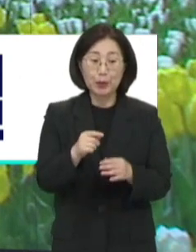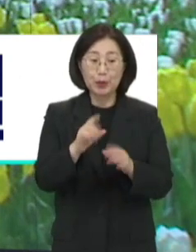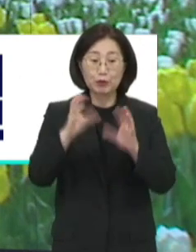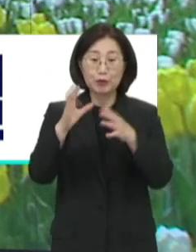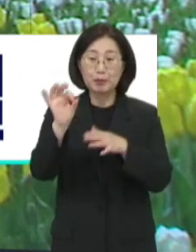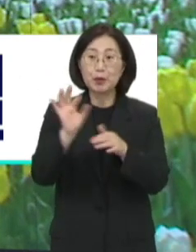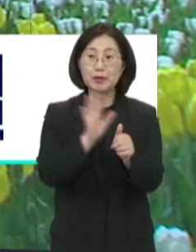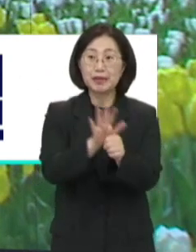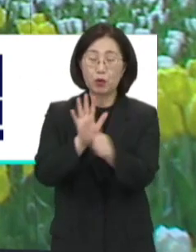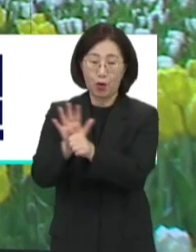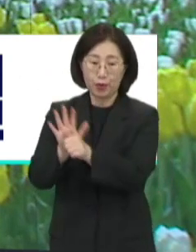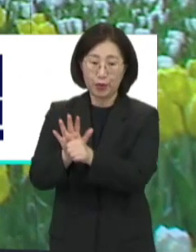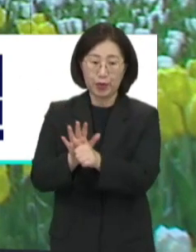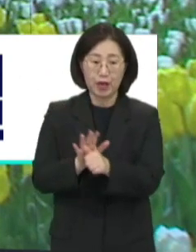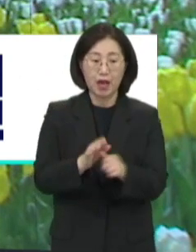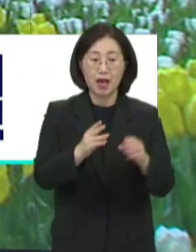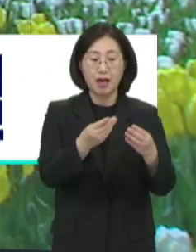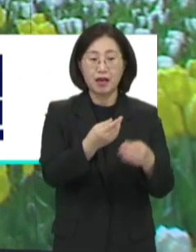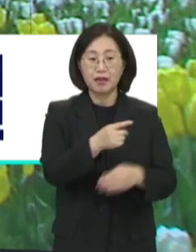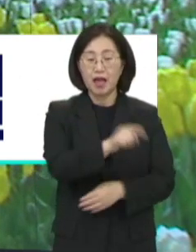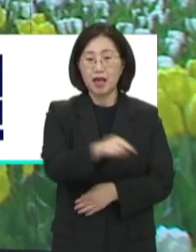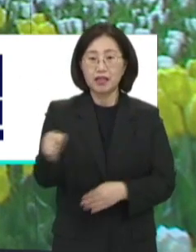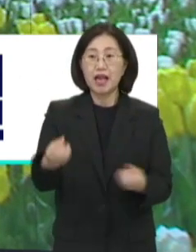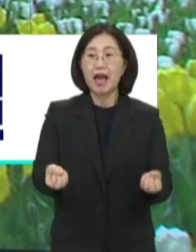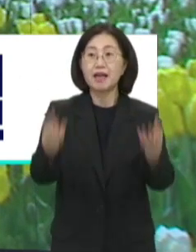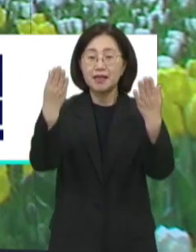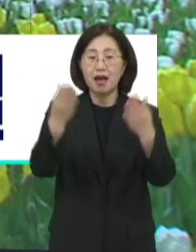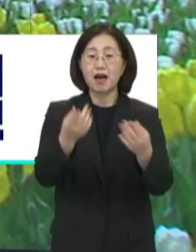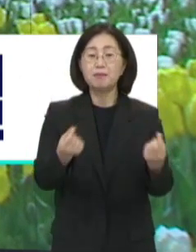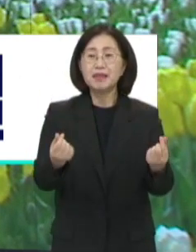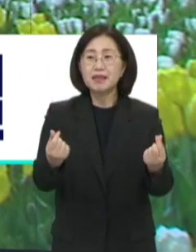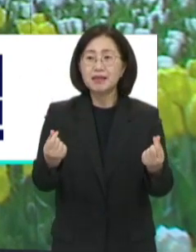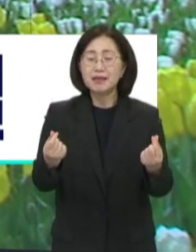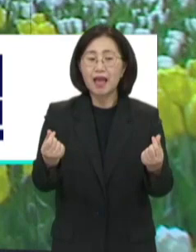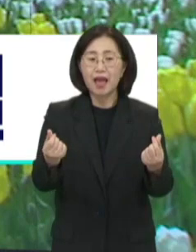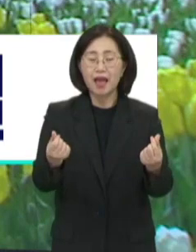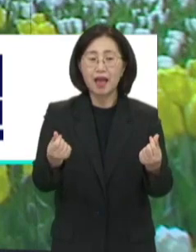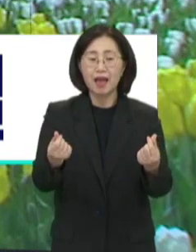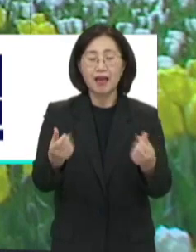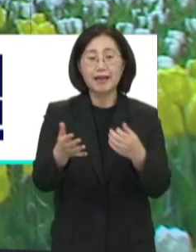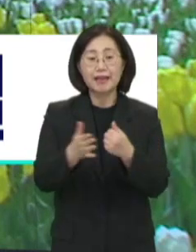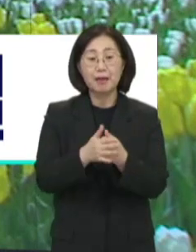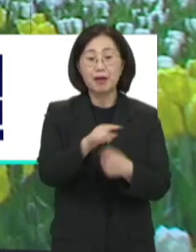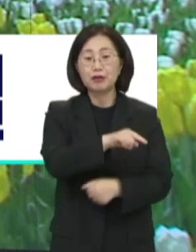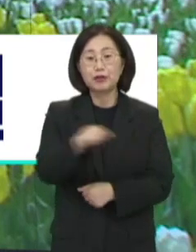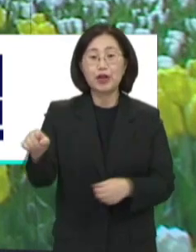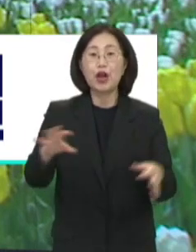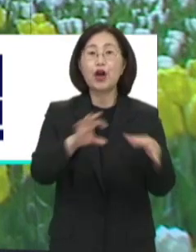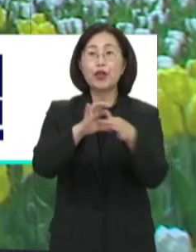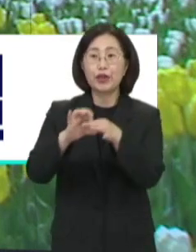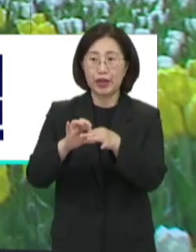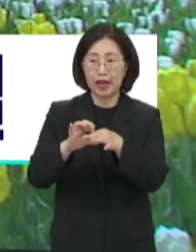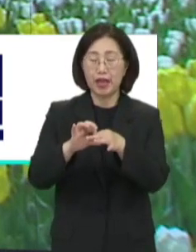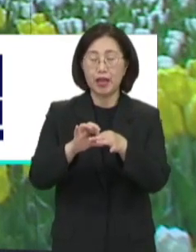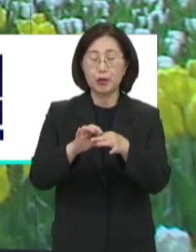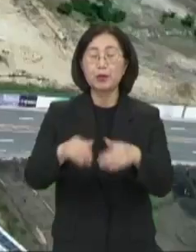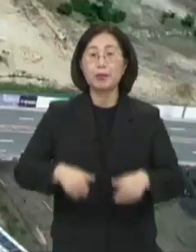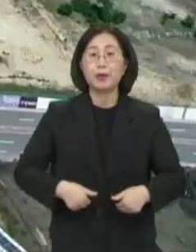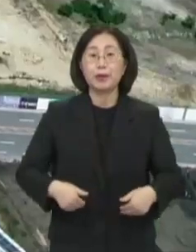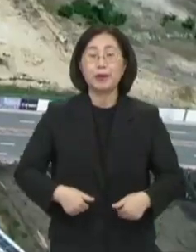두 행사가 따로따로 치러지는 만큼 전략적인 연계가 필요할 것으로 보입니다. 강진원 기자입니다.